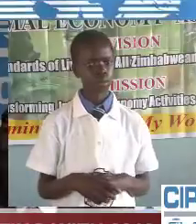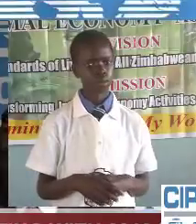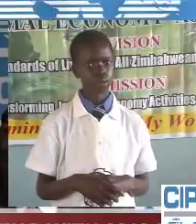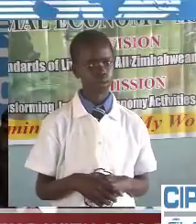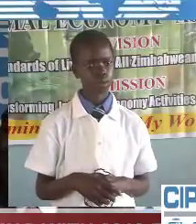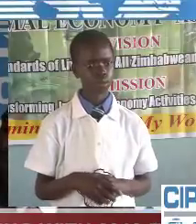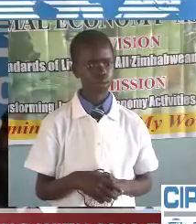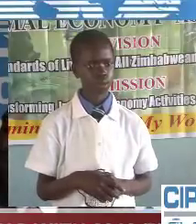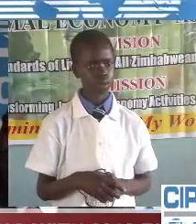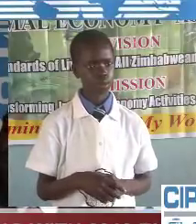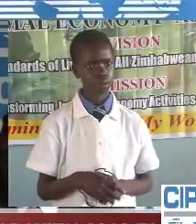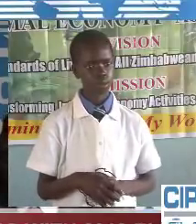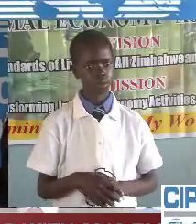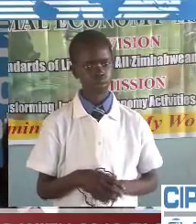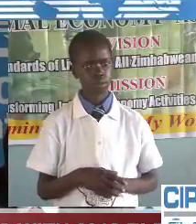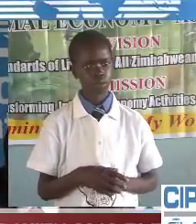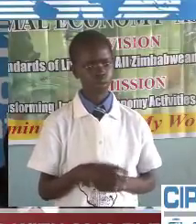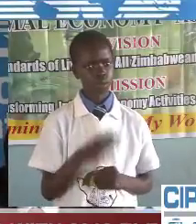nai